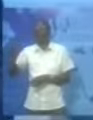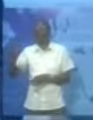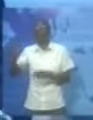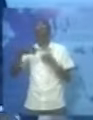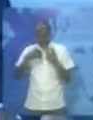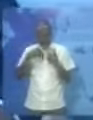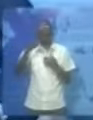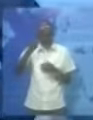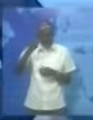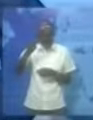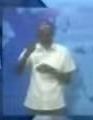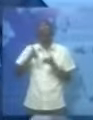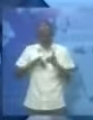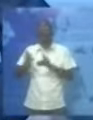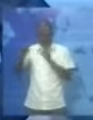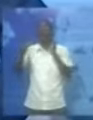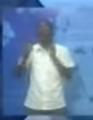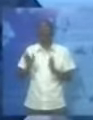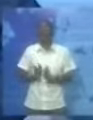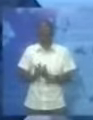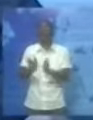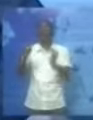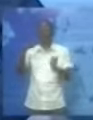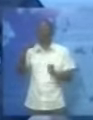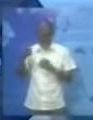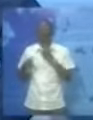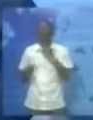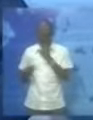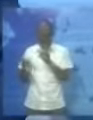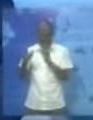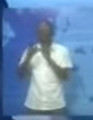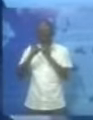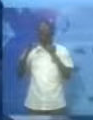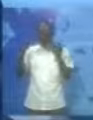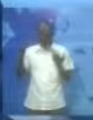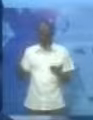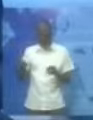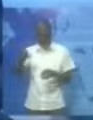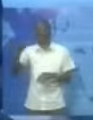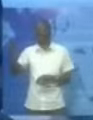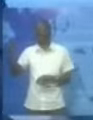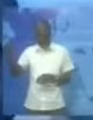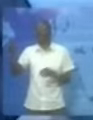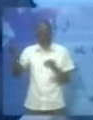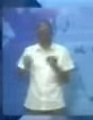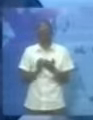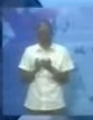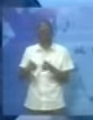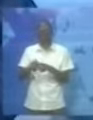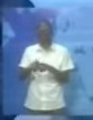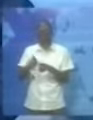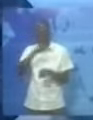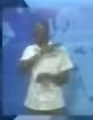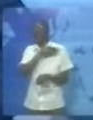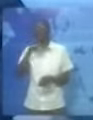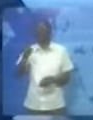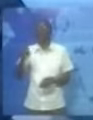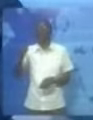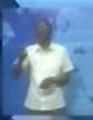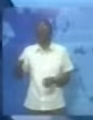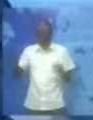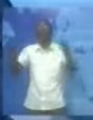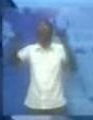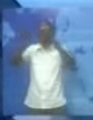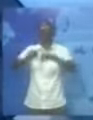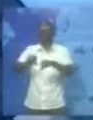l'UNESCO. C'est la directrice générale qui l'a dit aux journalistes. D'autres sites comme les parcs d'Arly et de Pendjari, la crise